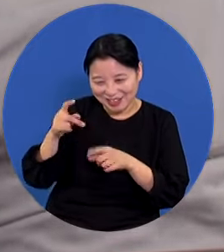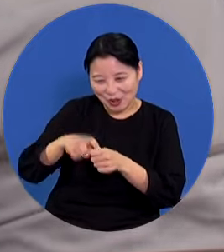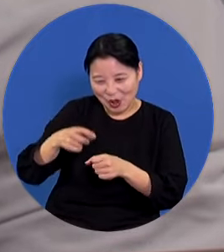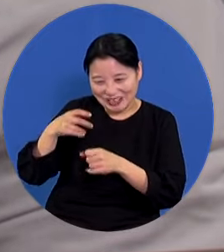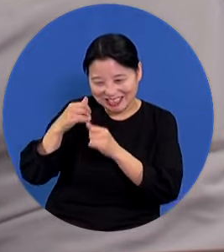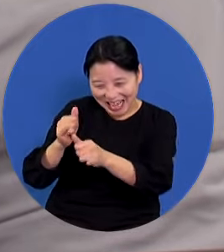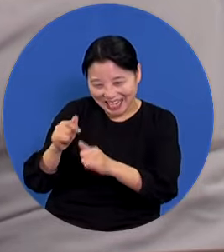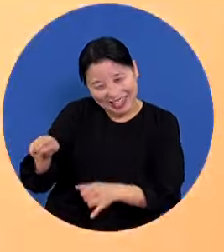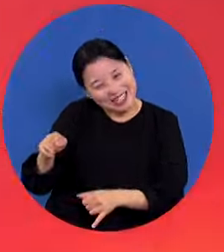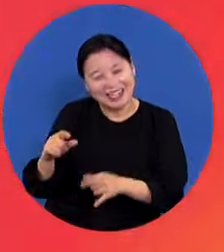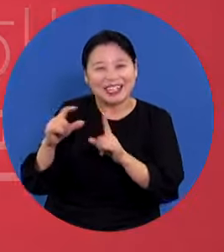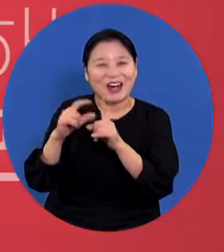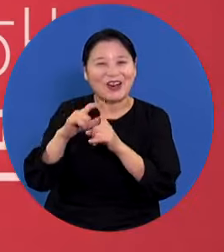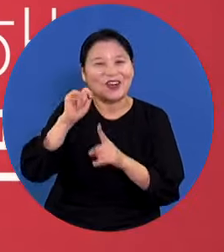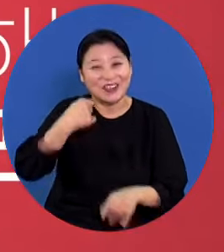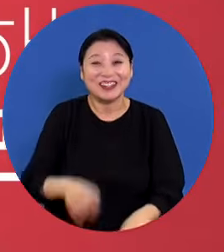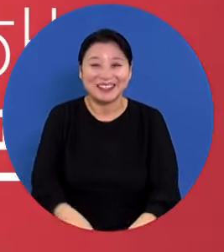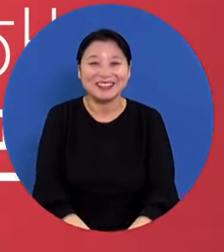맞습니다.